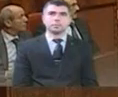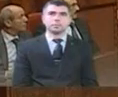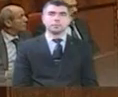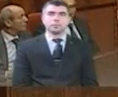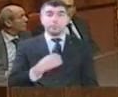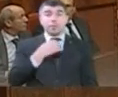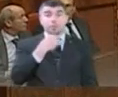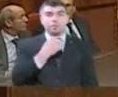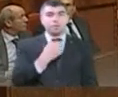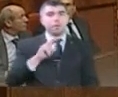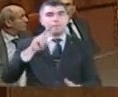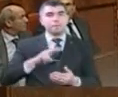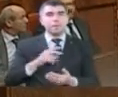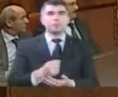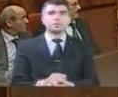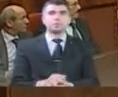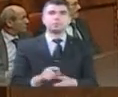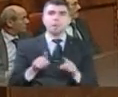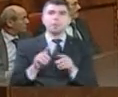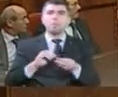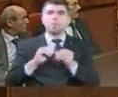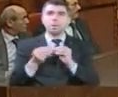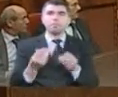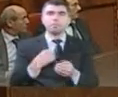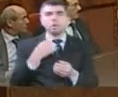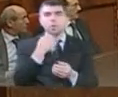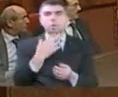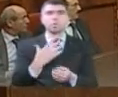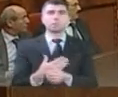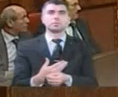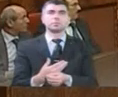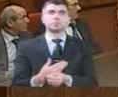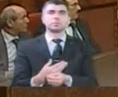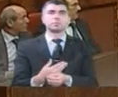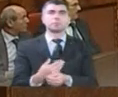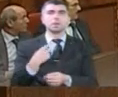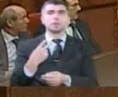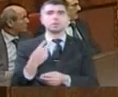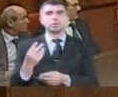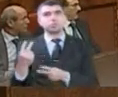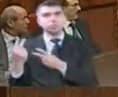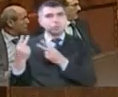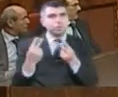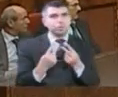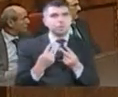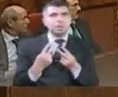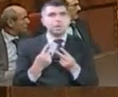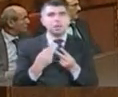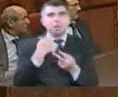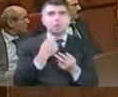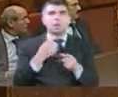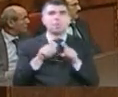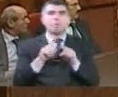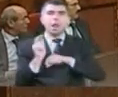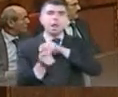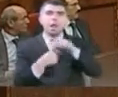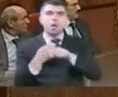هو السيد الرئيس هذا الشي راه مشكل علاش حنا دابا ملي كنجو للباديه هذا الشي را الاخوان كيعرفو منلي كنت نائب برلماني